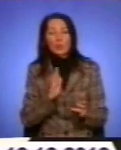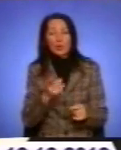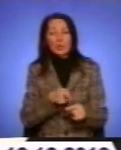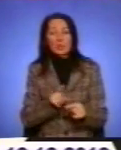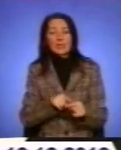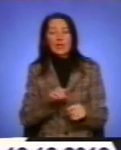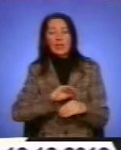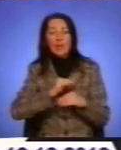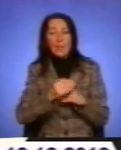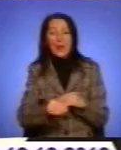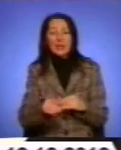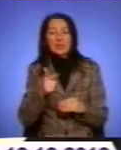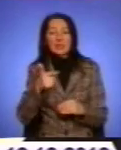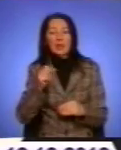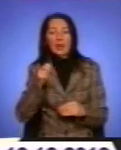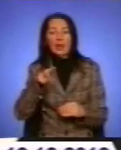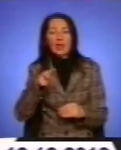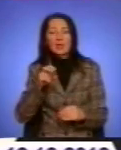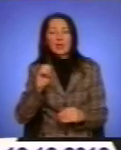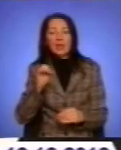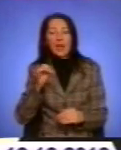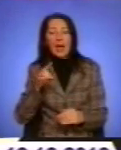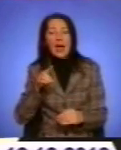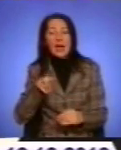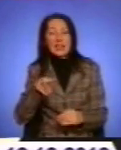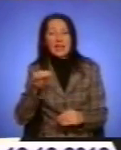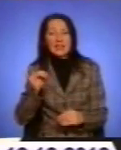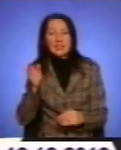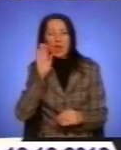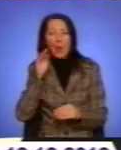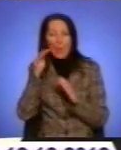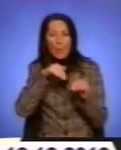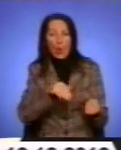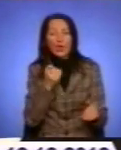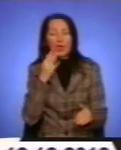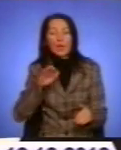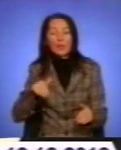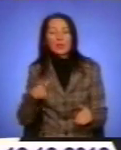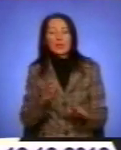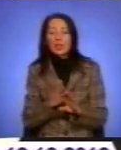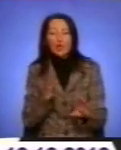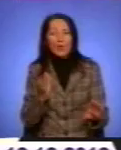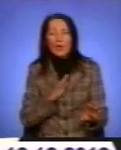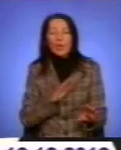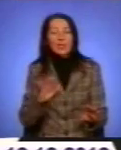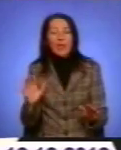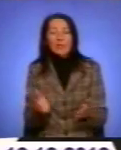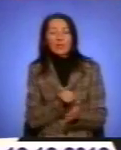березі Галилейського моря, коли після чергової невдалої